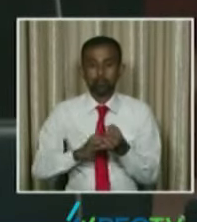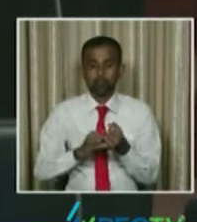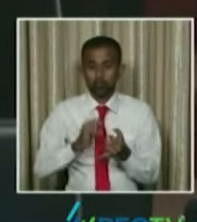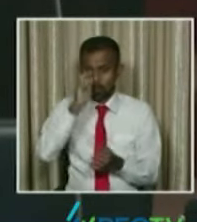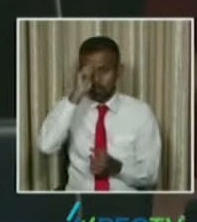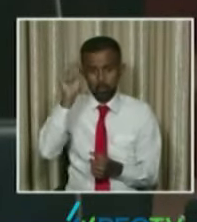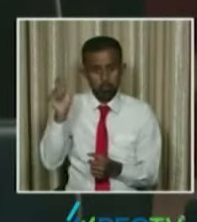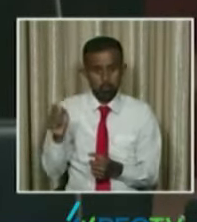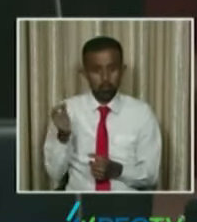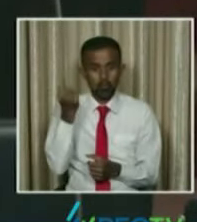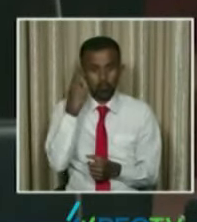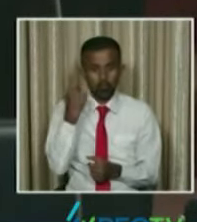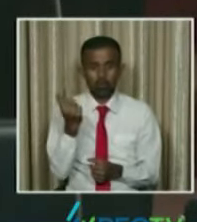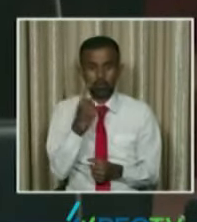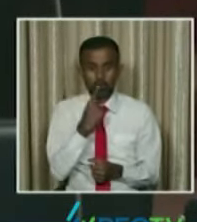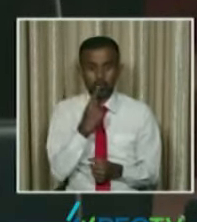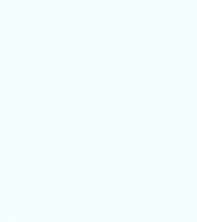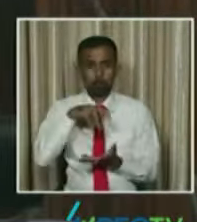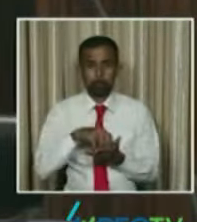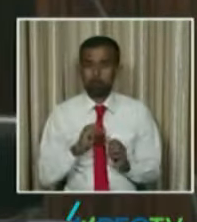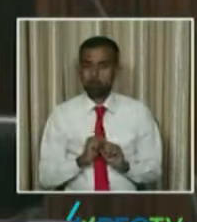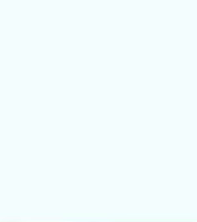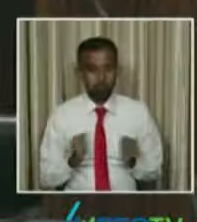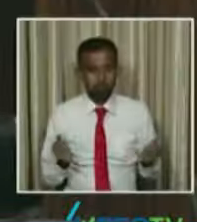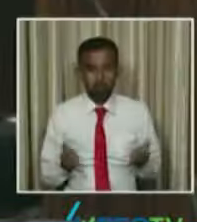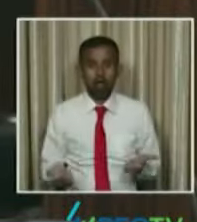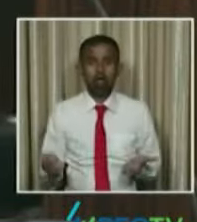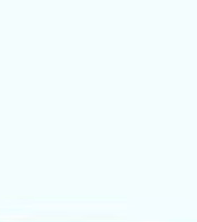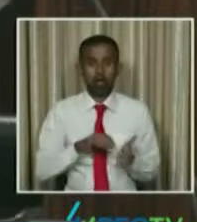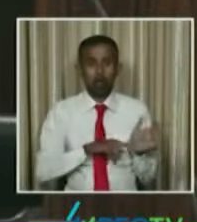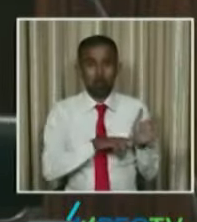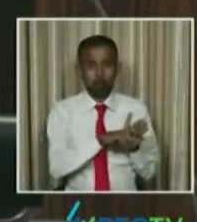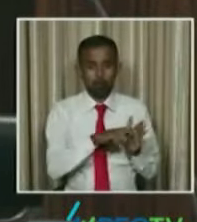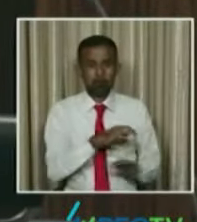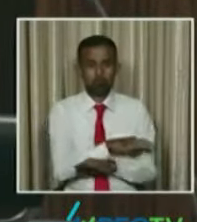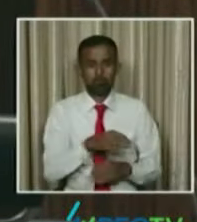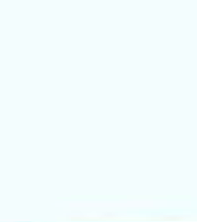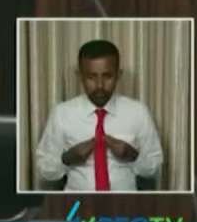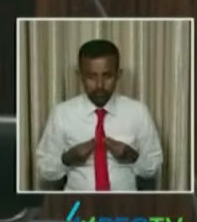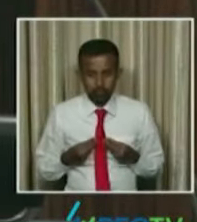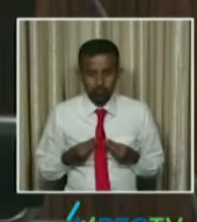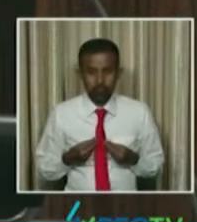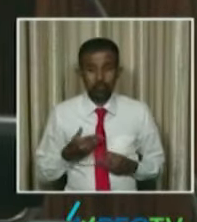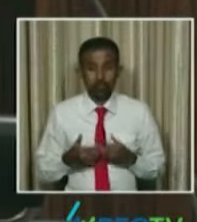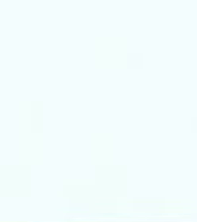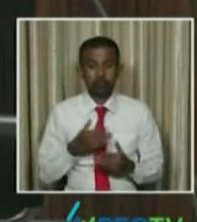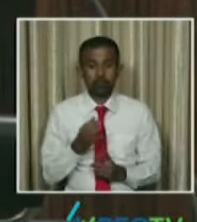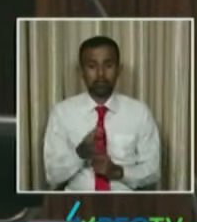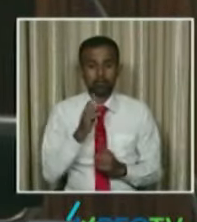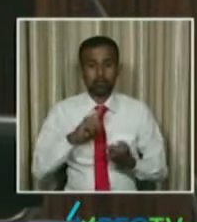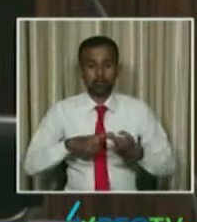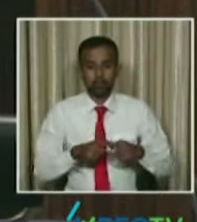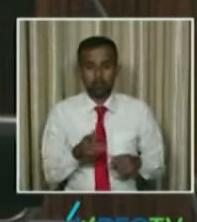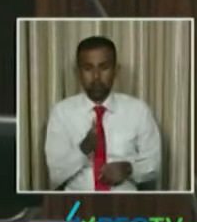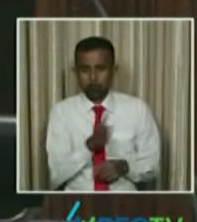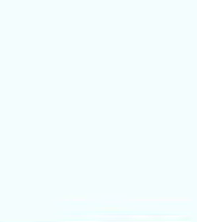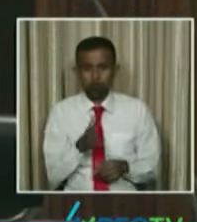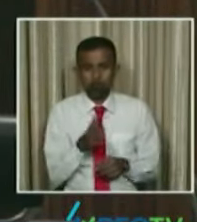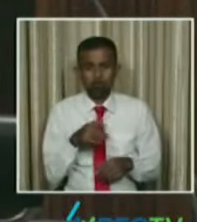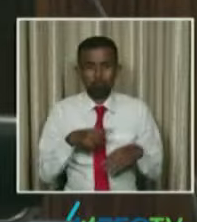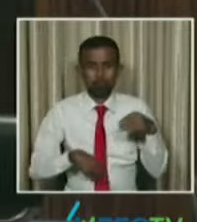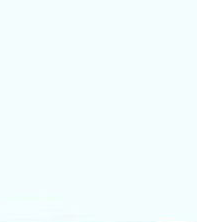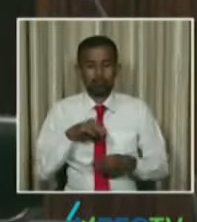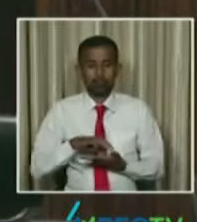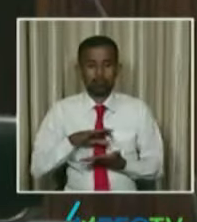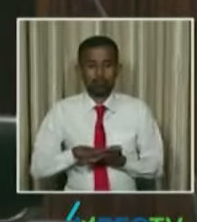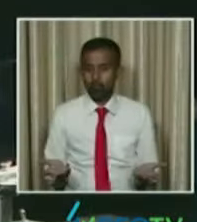මැතිතුමා යෝජනාවක් ගෙනහැලා අපි දෙගොල්ලෝ මේක තුරානේ. ආපවර පරණ ක්‍රමයට යනවා කියන්නේ මේක පිස්සන් කුටුවක්ද? ජනාධිපතිවරණයක් අස්සේ මෙවැනි දේශපාලන